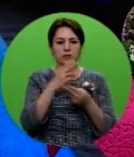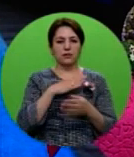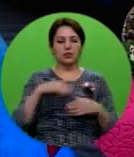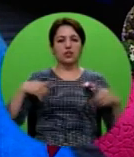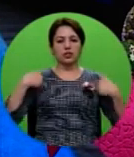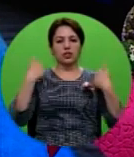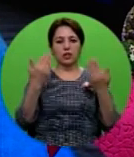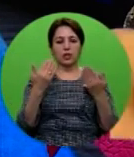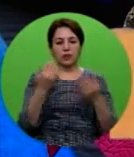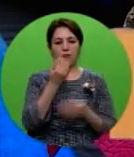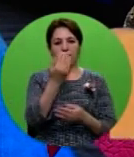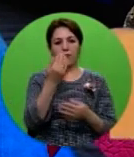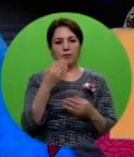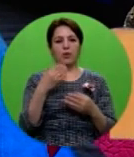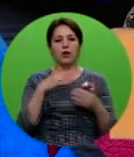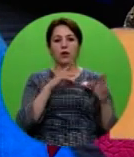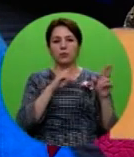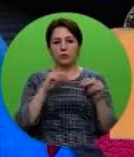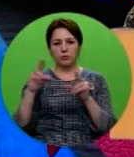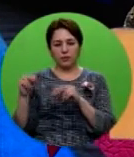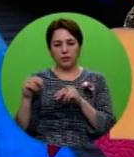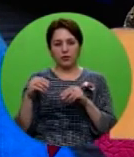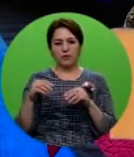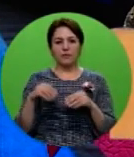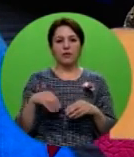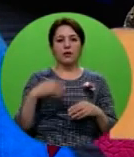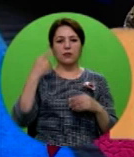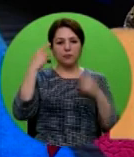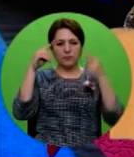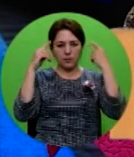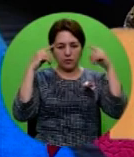Желаю вам творческих успехов, вдохновения.